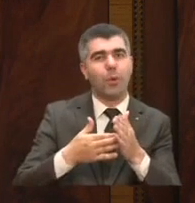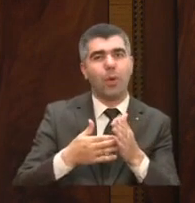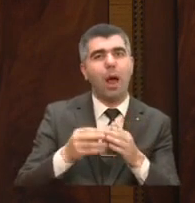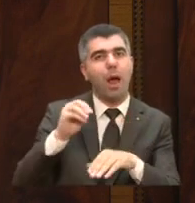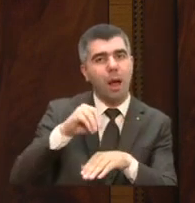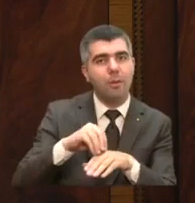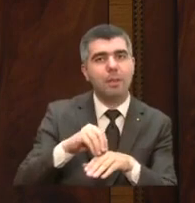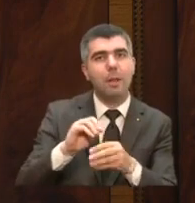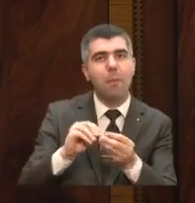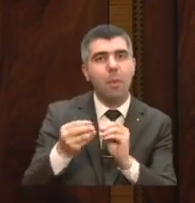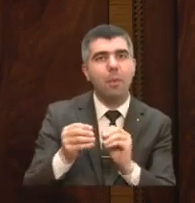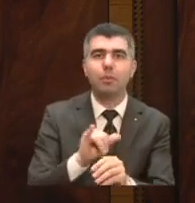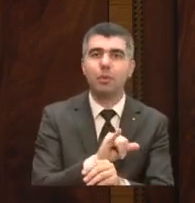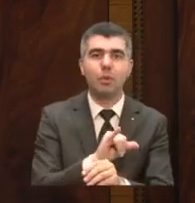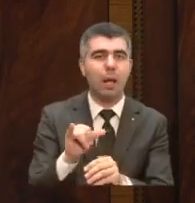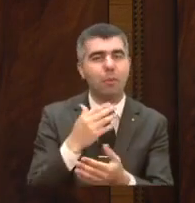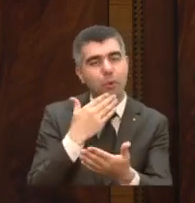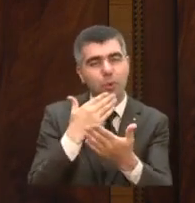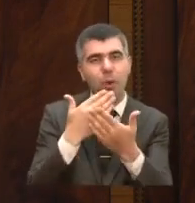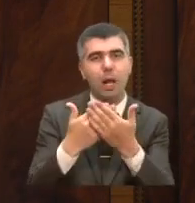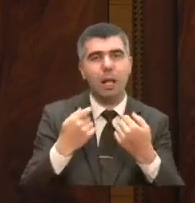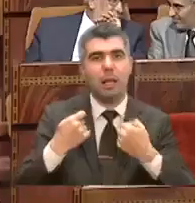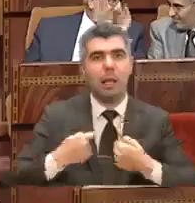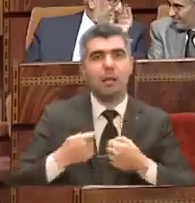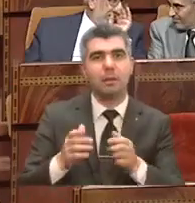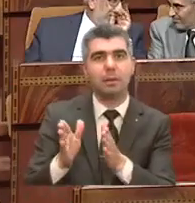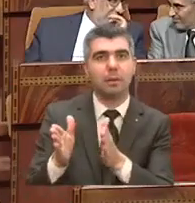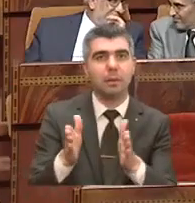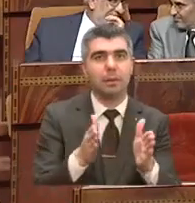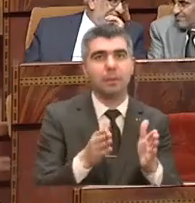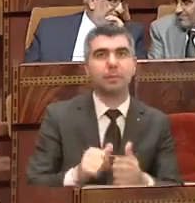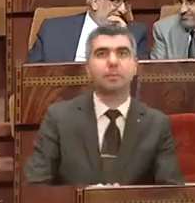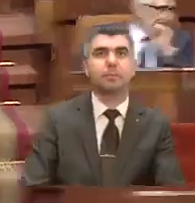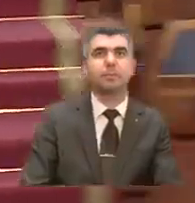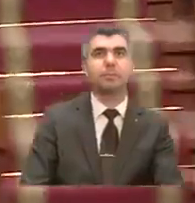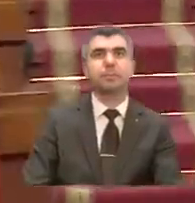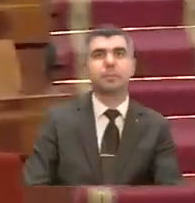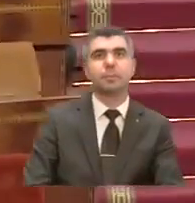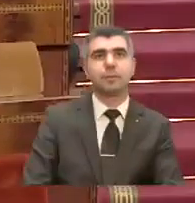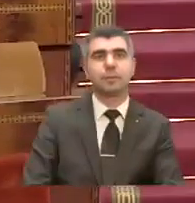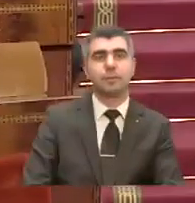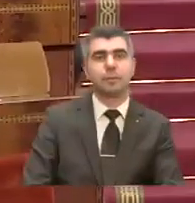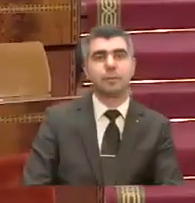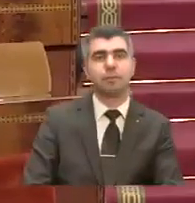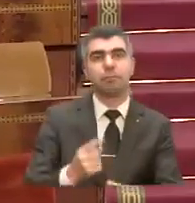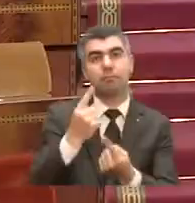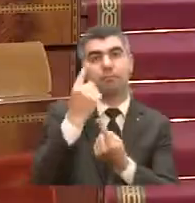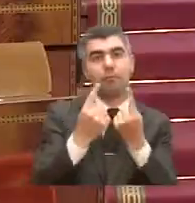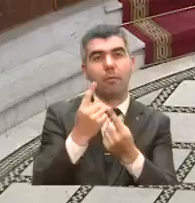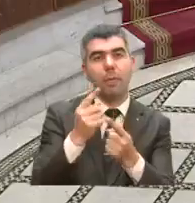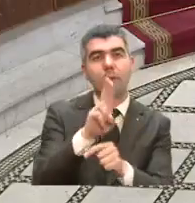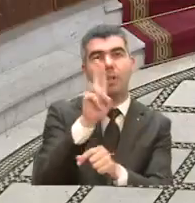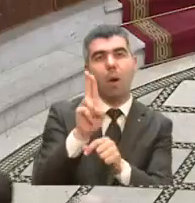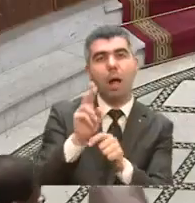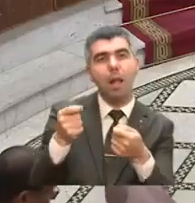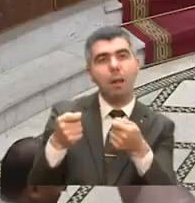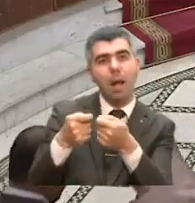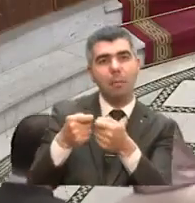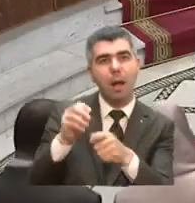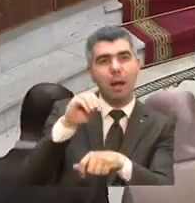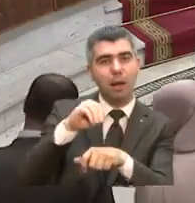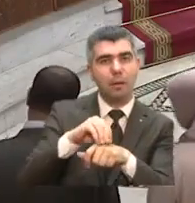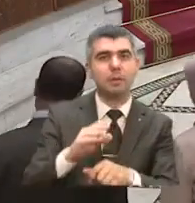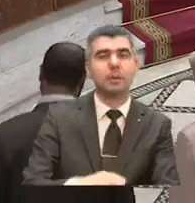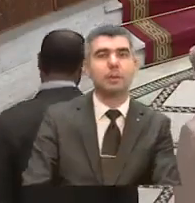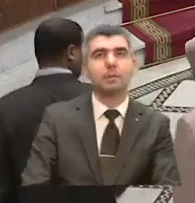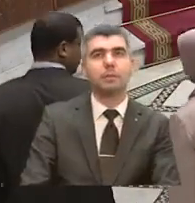بمنظومة توزيع المياه. شكرا سيد الرئيس. شكرا سيد الوزير. تعقيب لأحد سيدات والسادة النواب عن الفريق